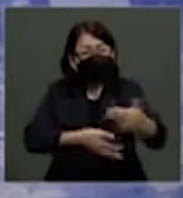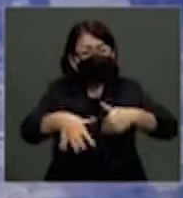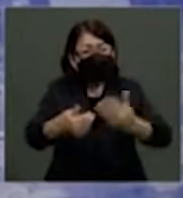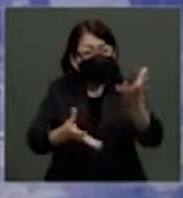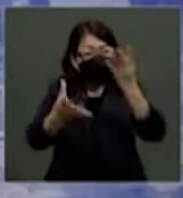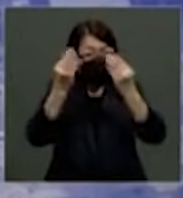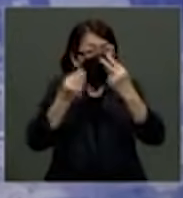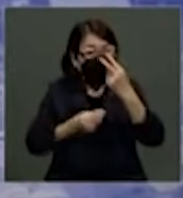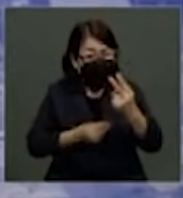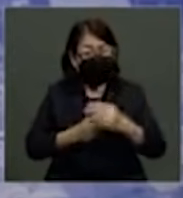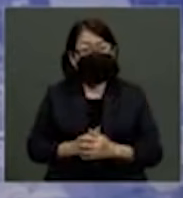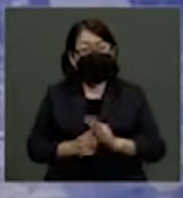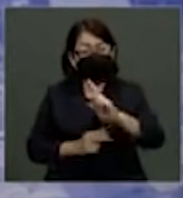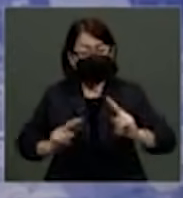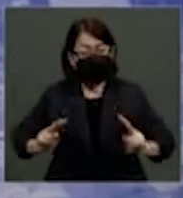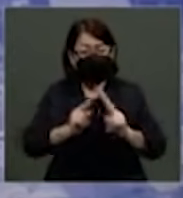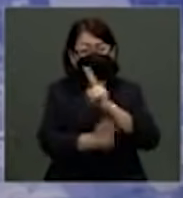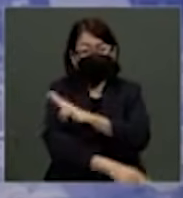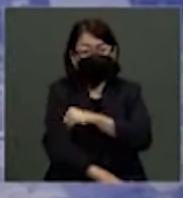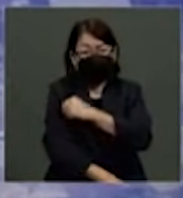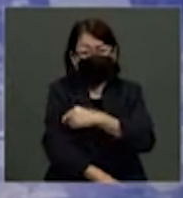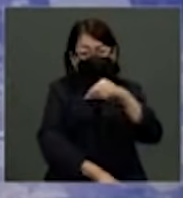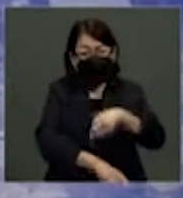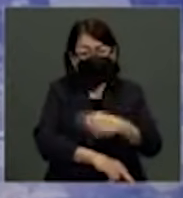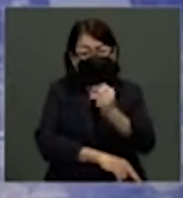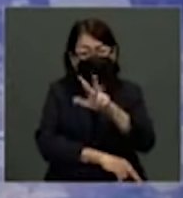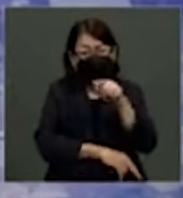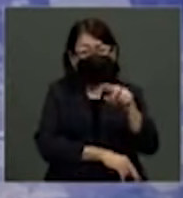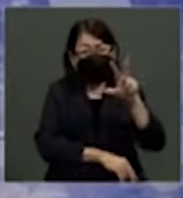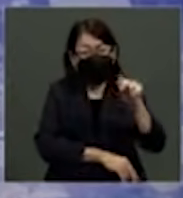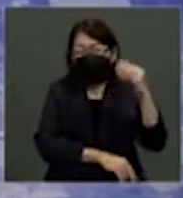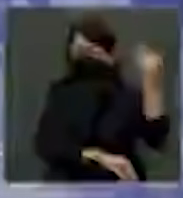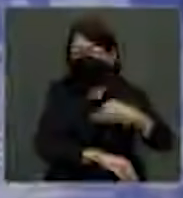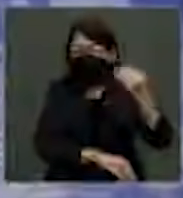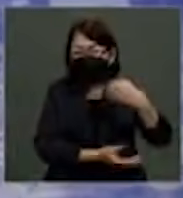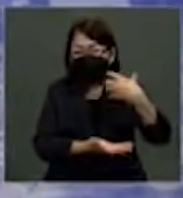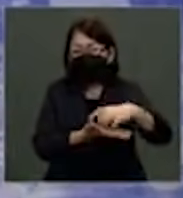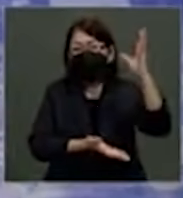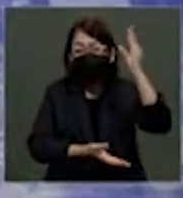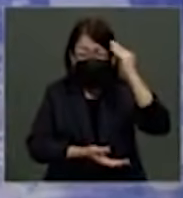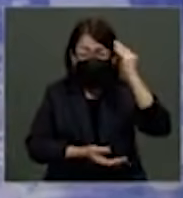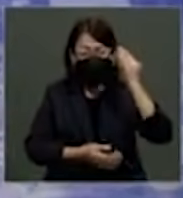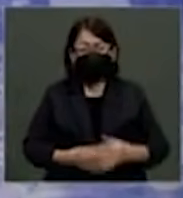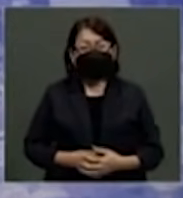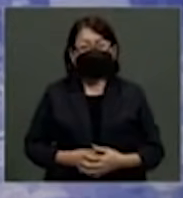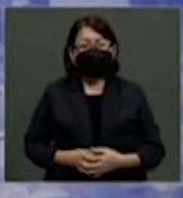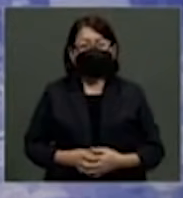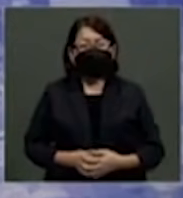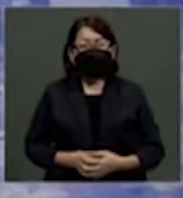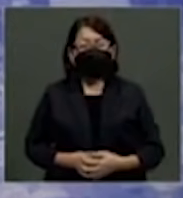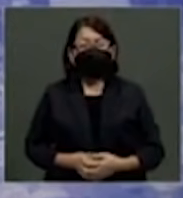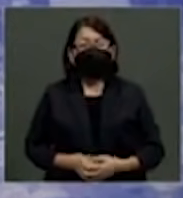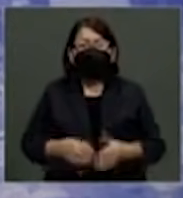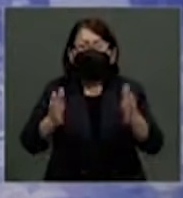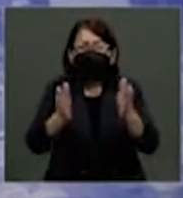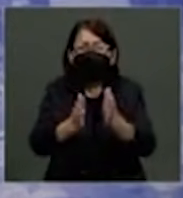งครึ่งทุกวันในการที่จะให้ประชาชนได้รับทราบขอท่านติดตามทางช่องทางที่ทางกระทรวงสาธารณสุขจะแถลงข่า